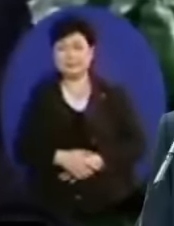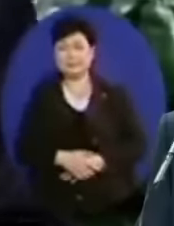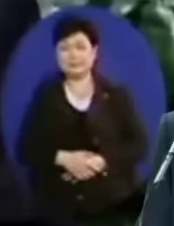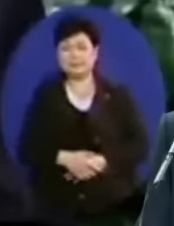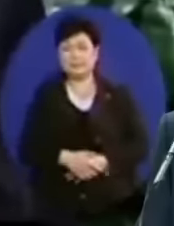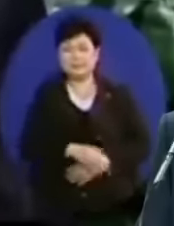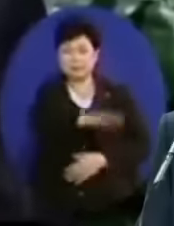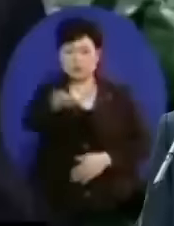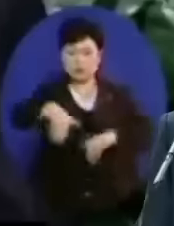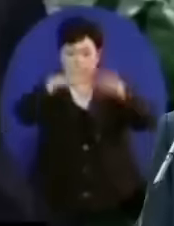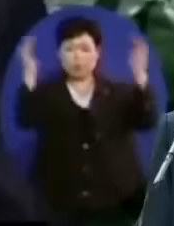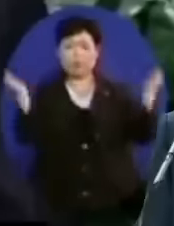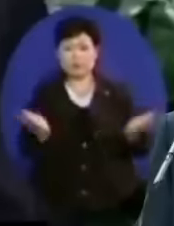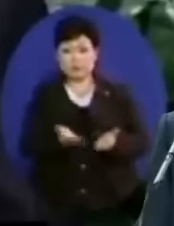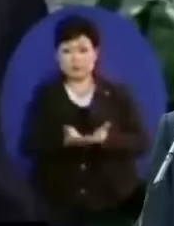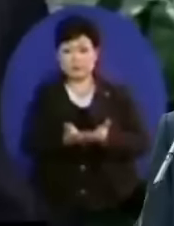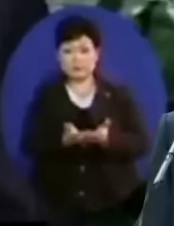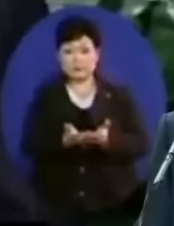우리는 모두 다